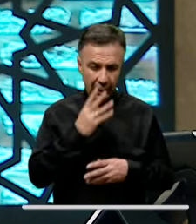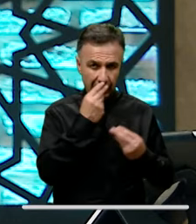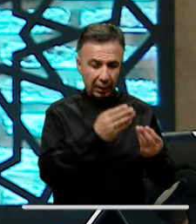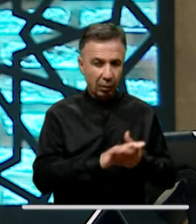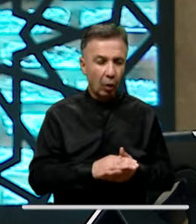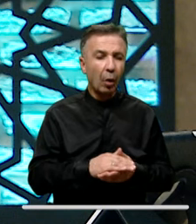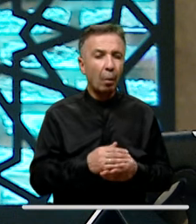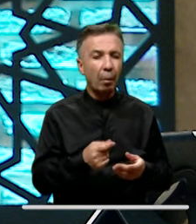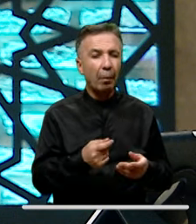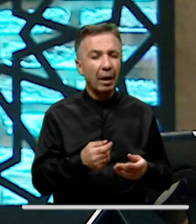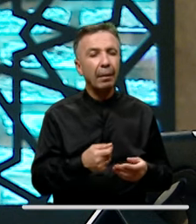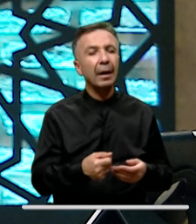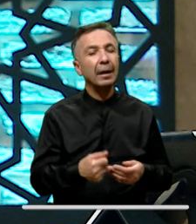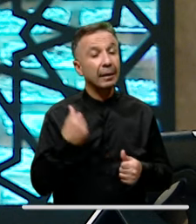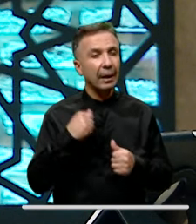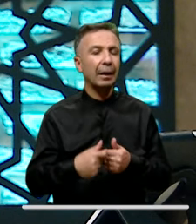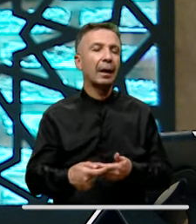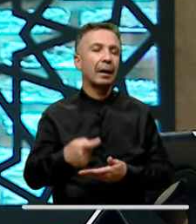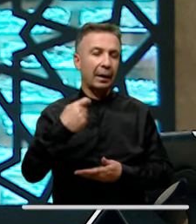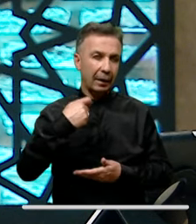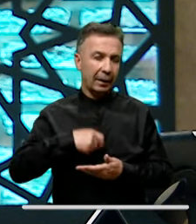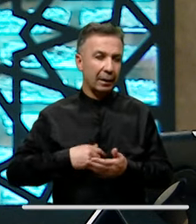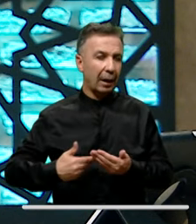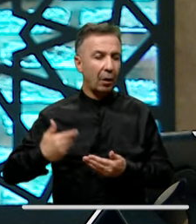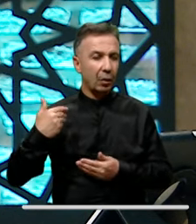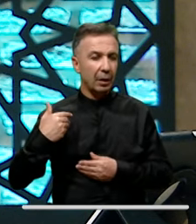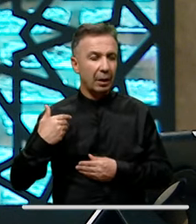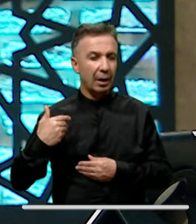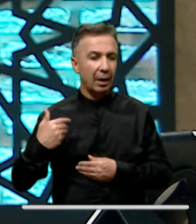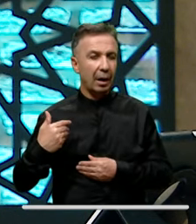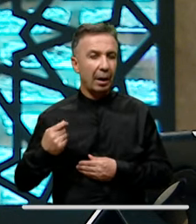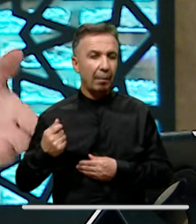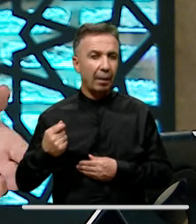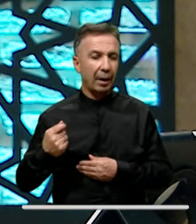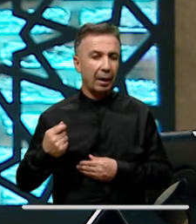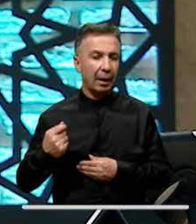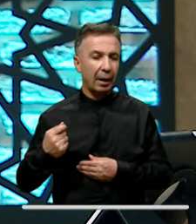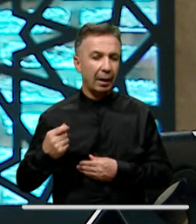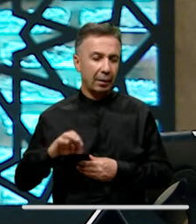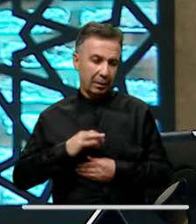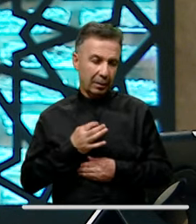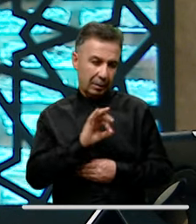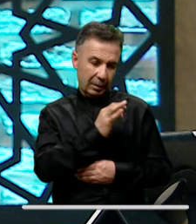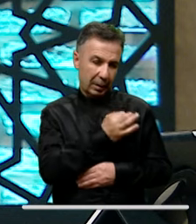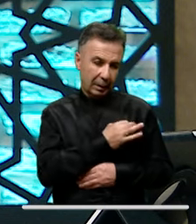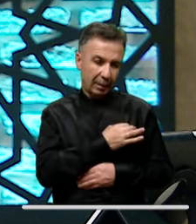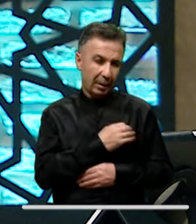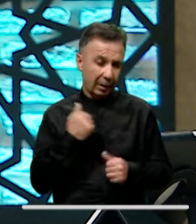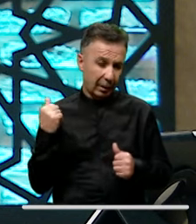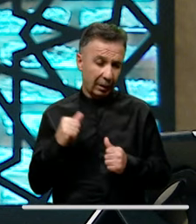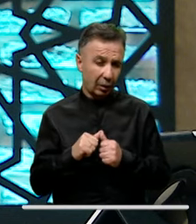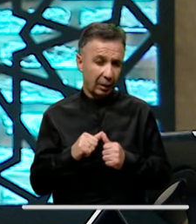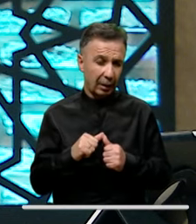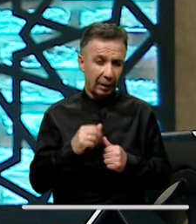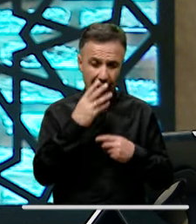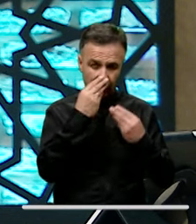para bana dönerse veyahut da daha önceden bana taktıkları için ben onlara götürüp iadeyi ziyaret gibi yapıyorsam bu